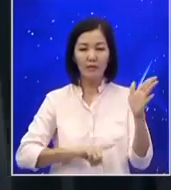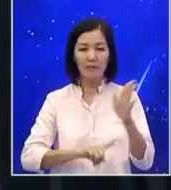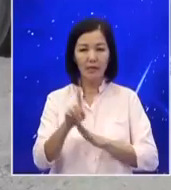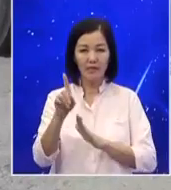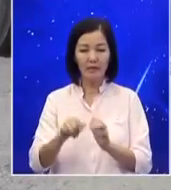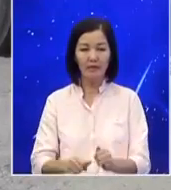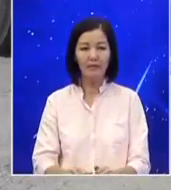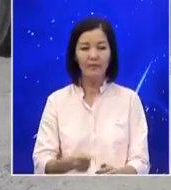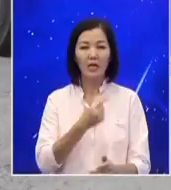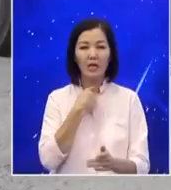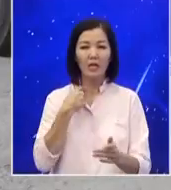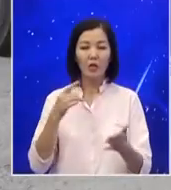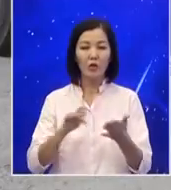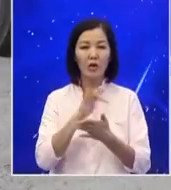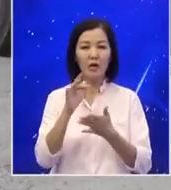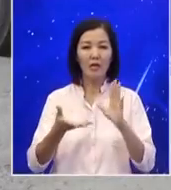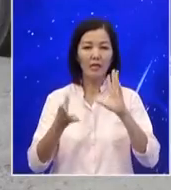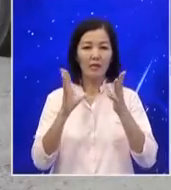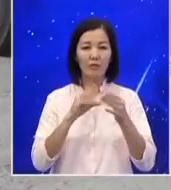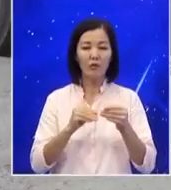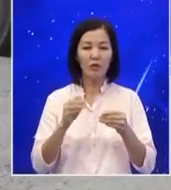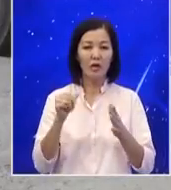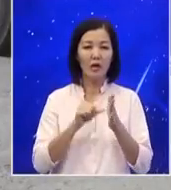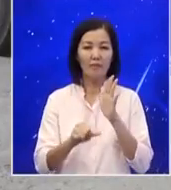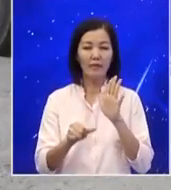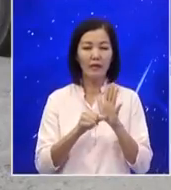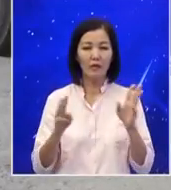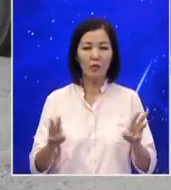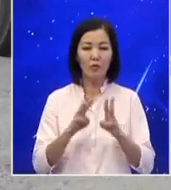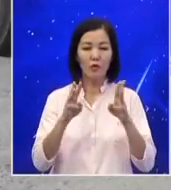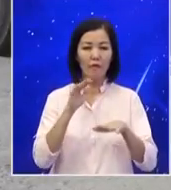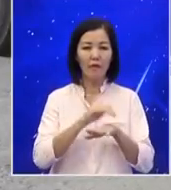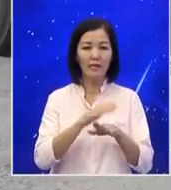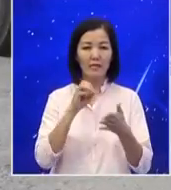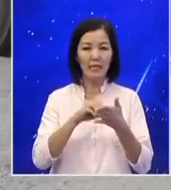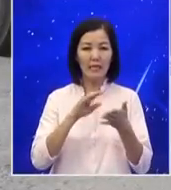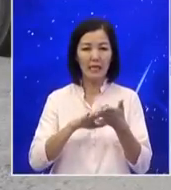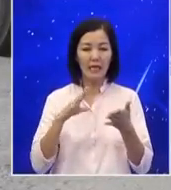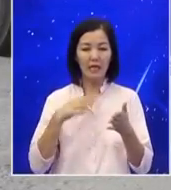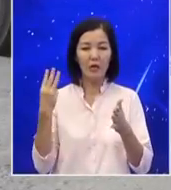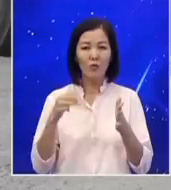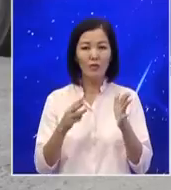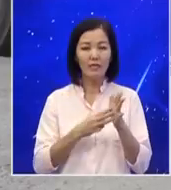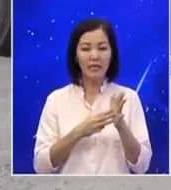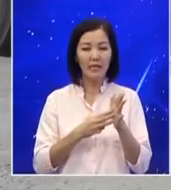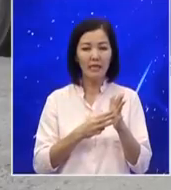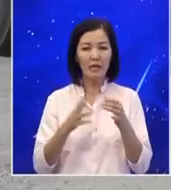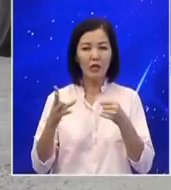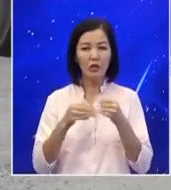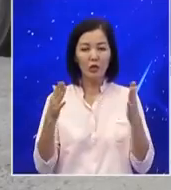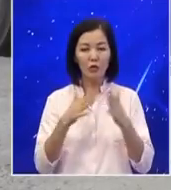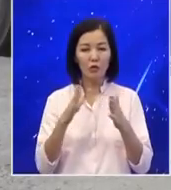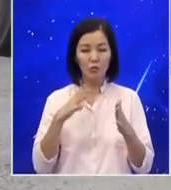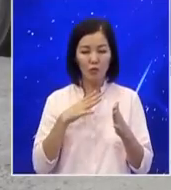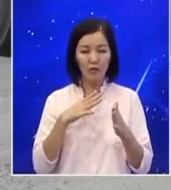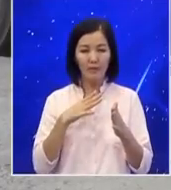жүргізілуде. Талдықорған қаласының аумағында жалпы 66 өрт жағдайы тіркелген. Соның 38 өрті тұрғын секторда орын алып